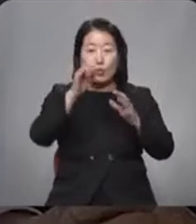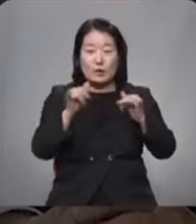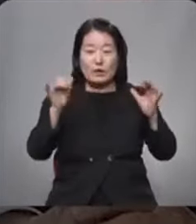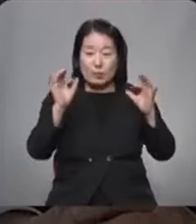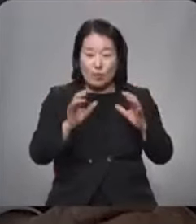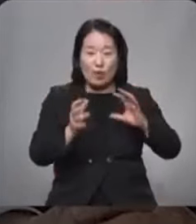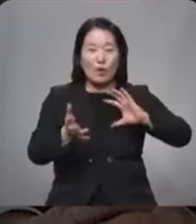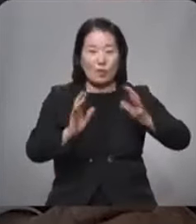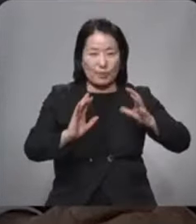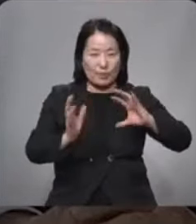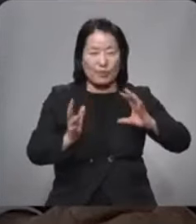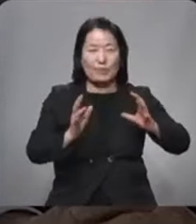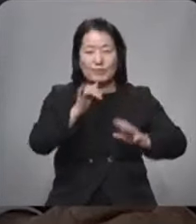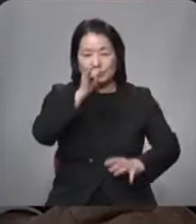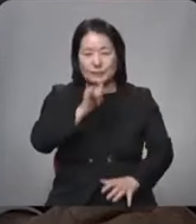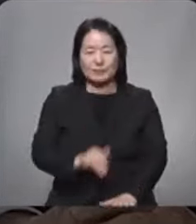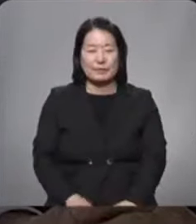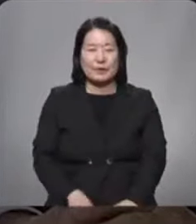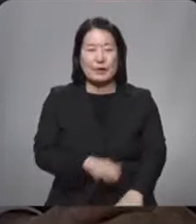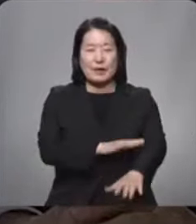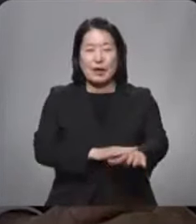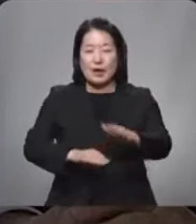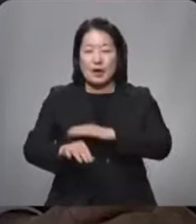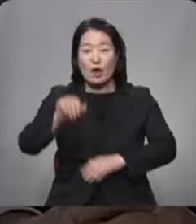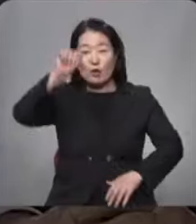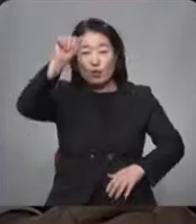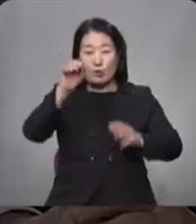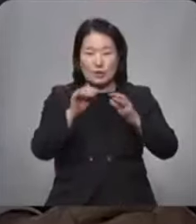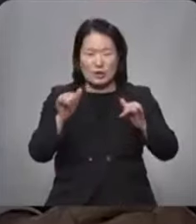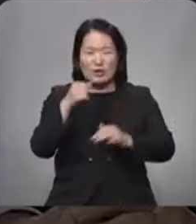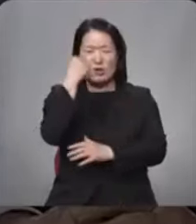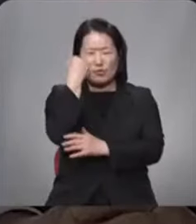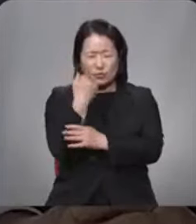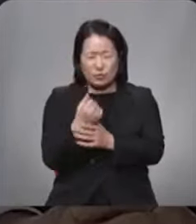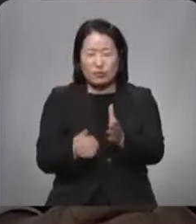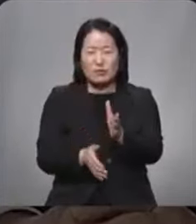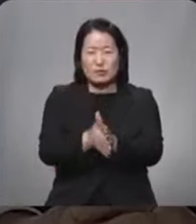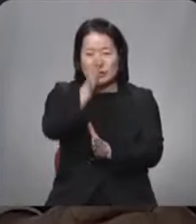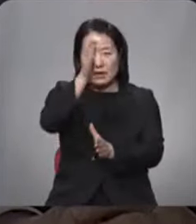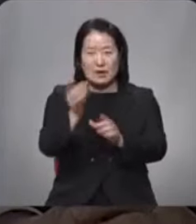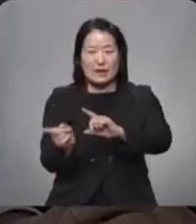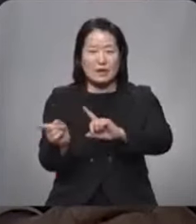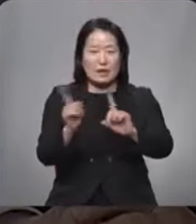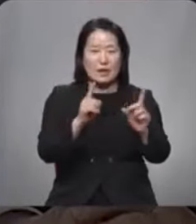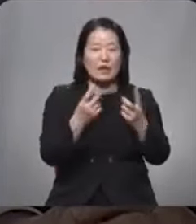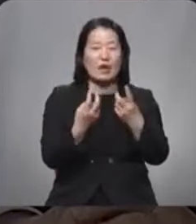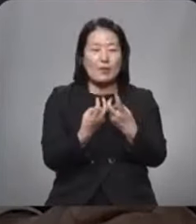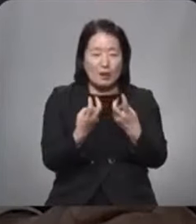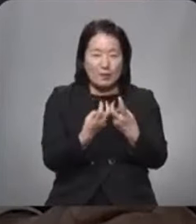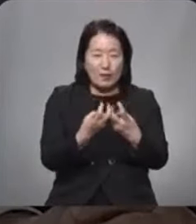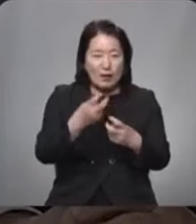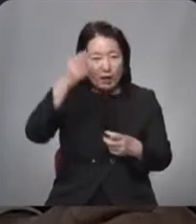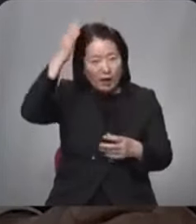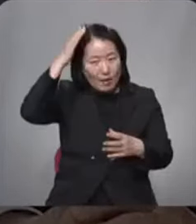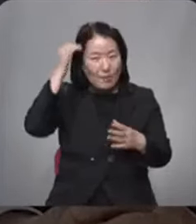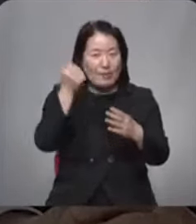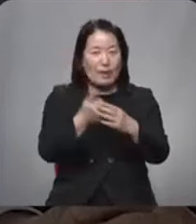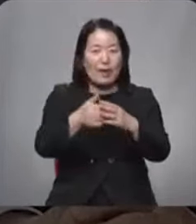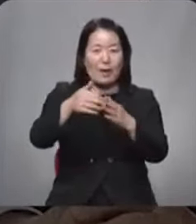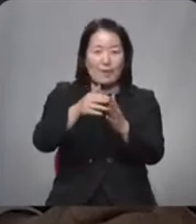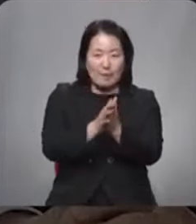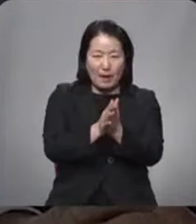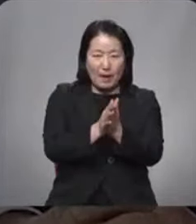오늘 열렸습니다 여야 후보들은 낙후되고 있는 지역을 살릴 방안과 폐광 대체산업 등을 두고 열 공방을